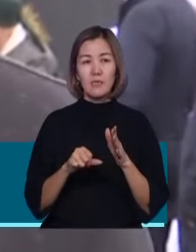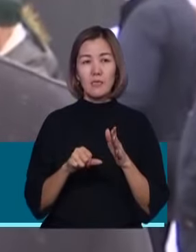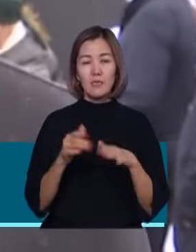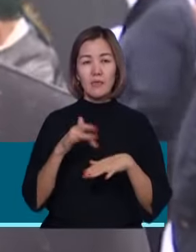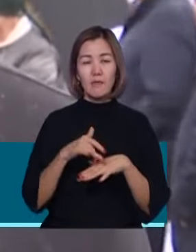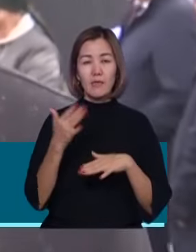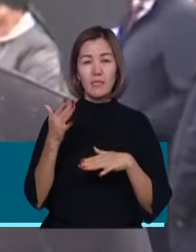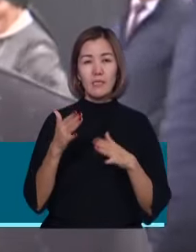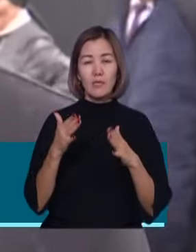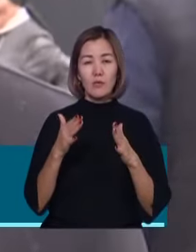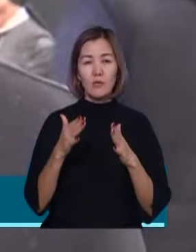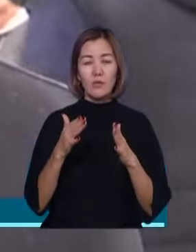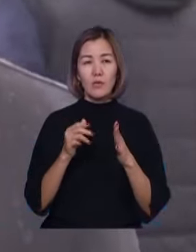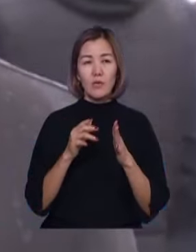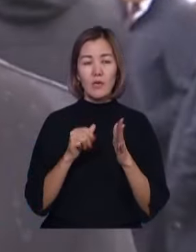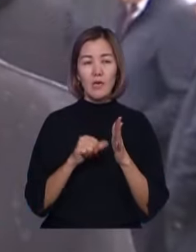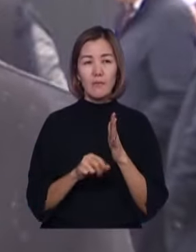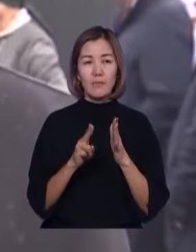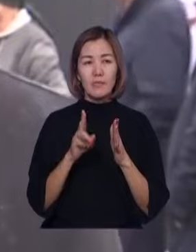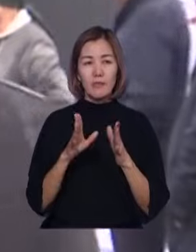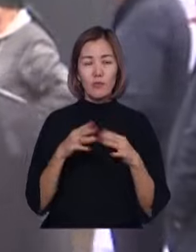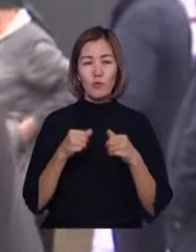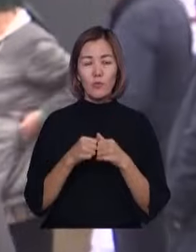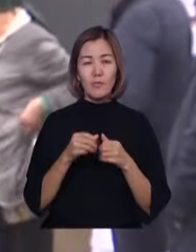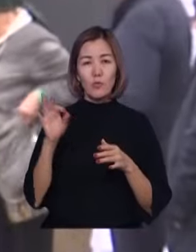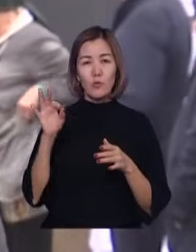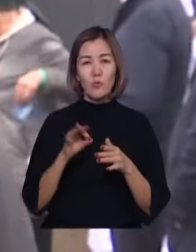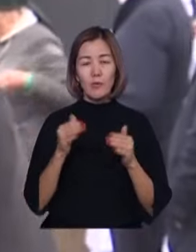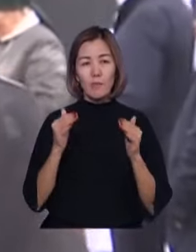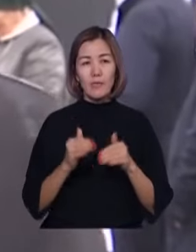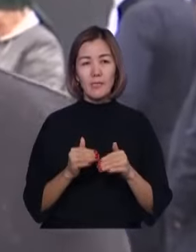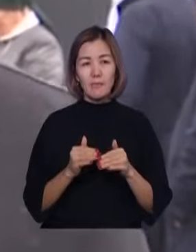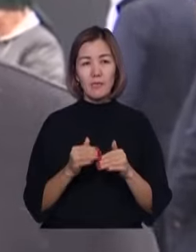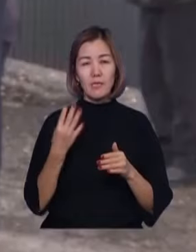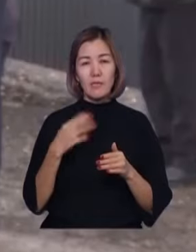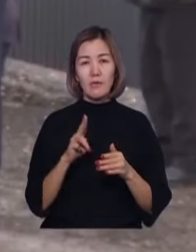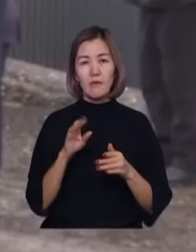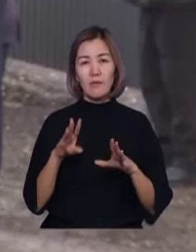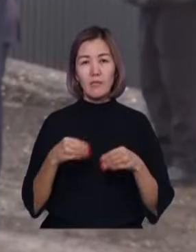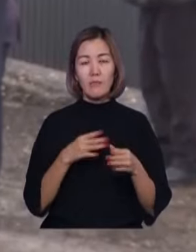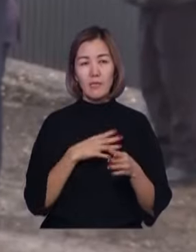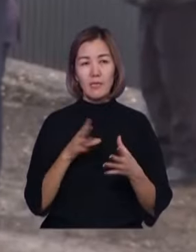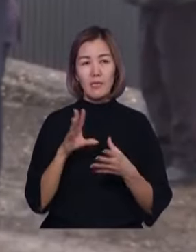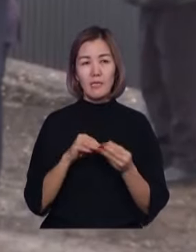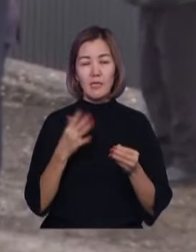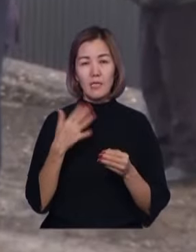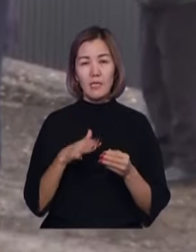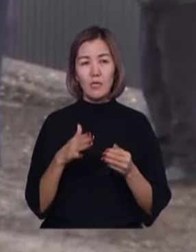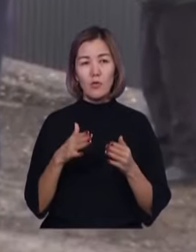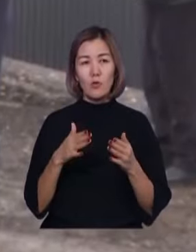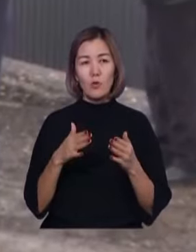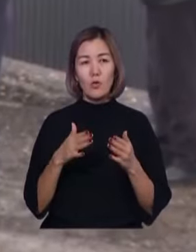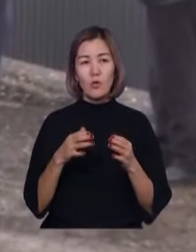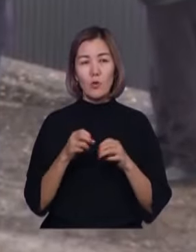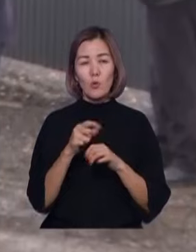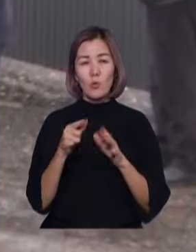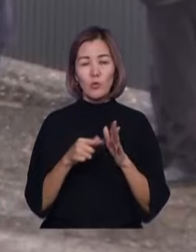арқылы төмендетілген пайызбен қазір таңда 40 пәтерінің кілті берілді. Тағы да мына 50 үй тұрғын үйдің бүгін